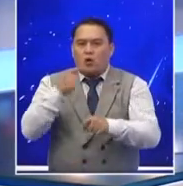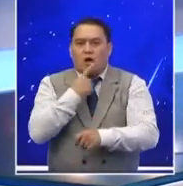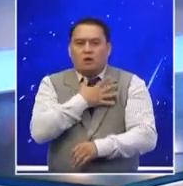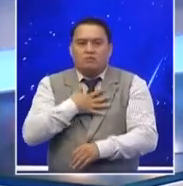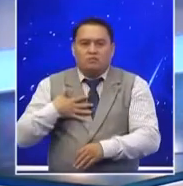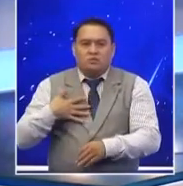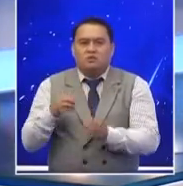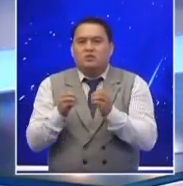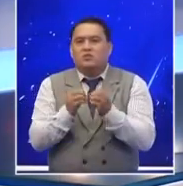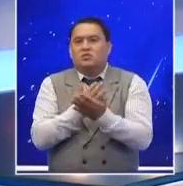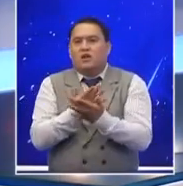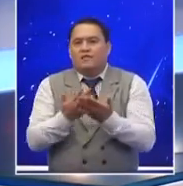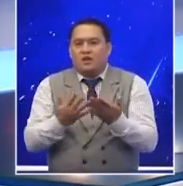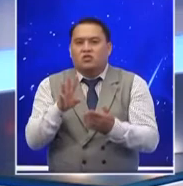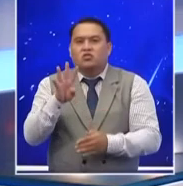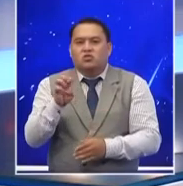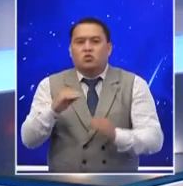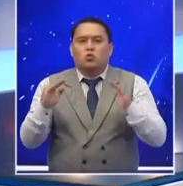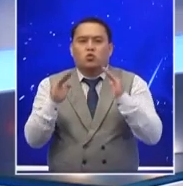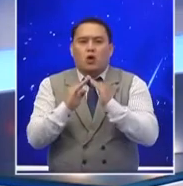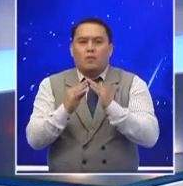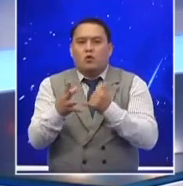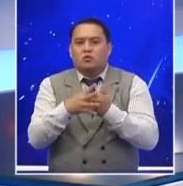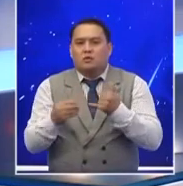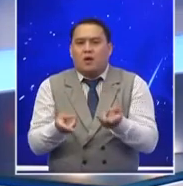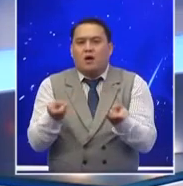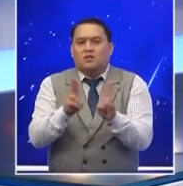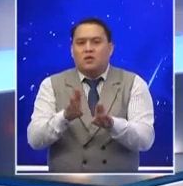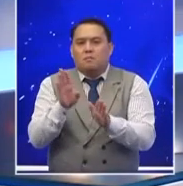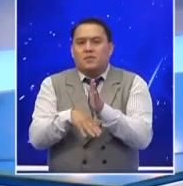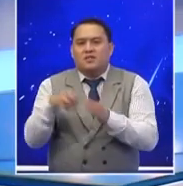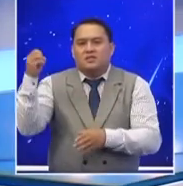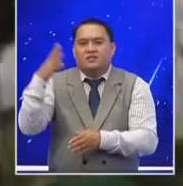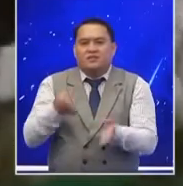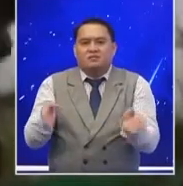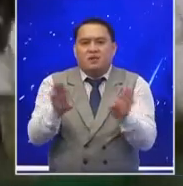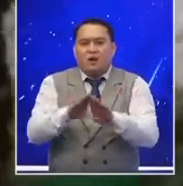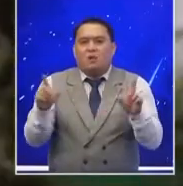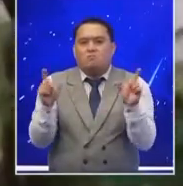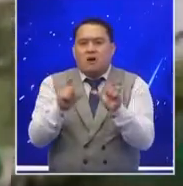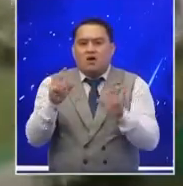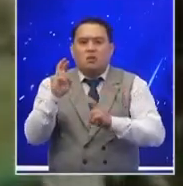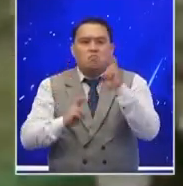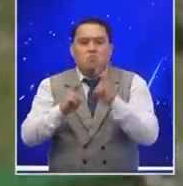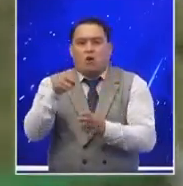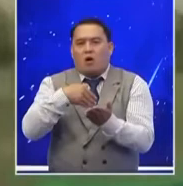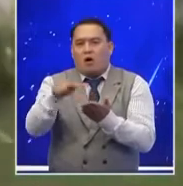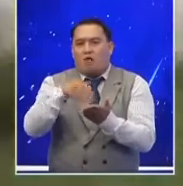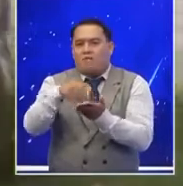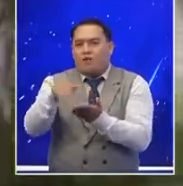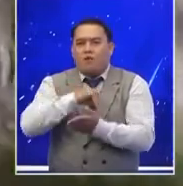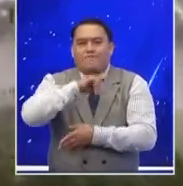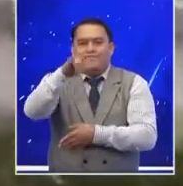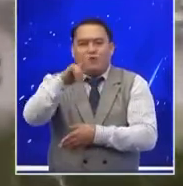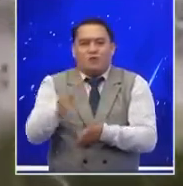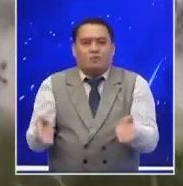десятки человек. Больше 400 тысяч домов на острове Кусю остались без света. Закрыты школы, магазины и предприятия. Отменены сотни авиарейсов, а